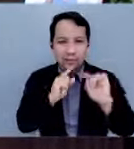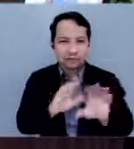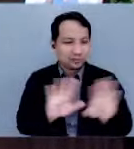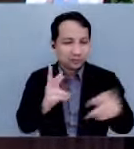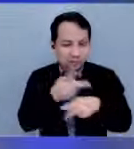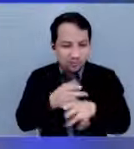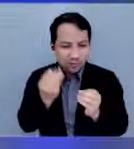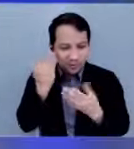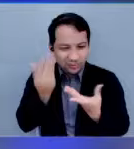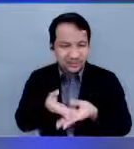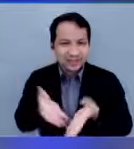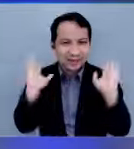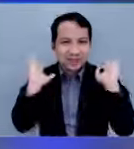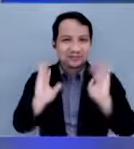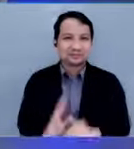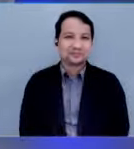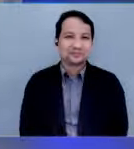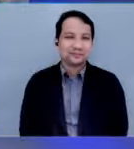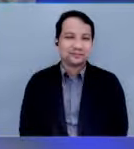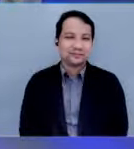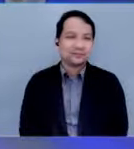tapos naman sa ilog, tapos pahalala ka sa buhay mo!